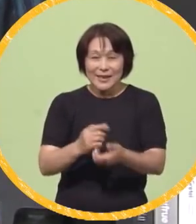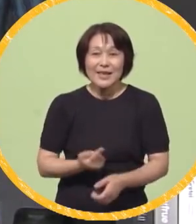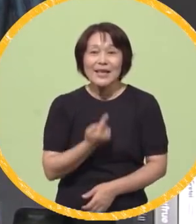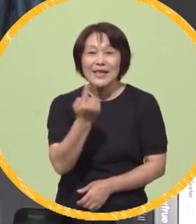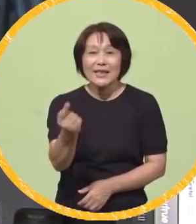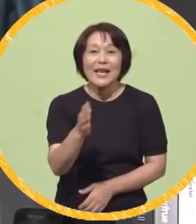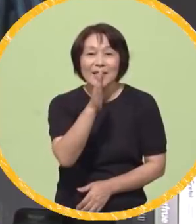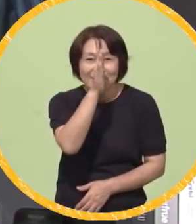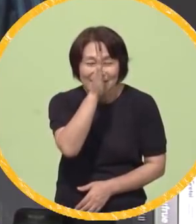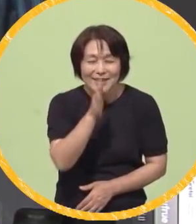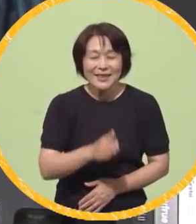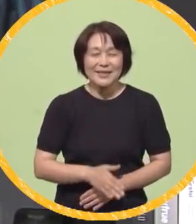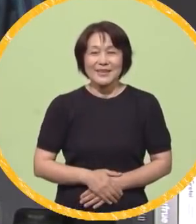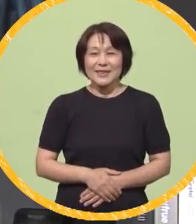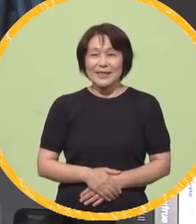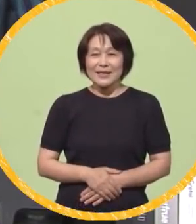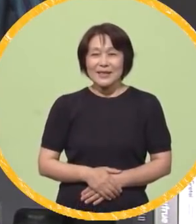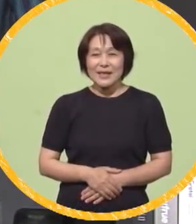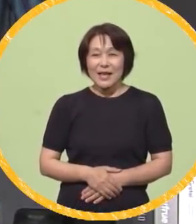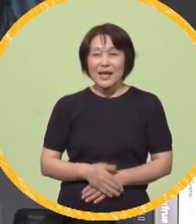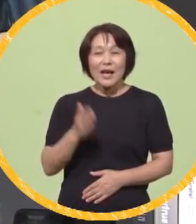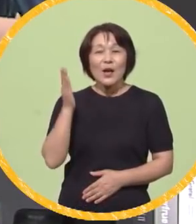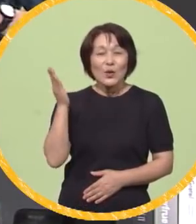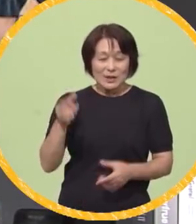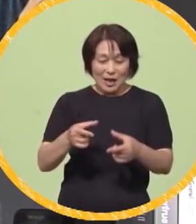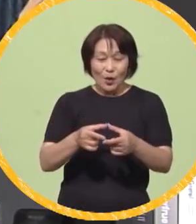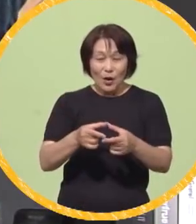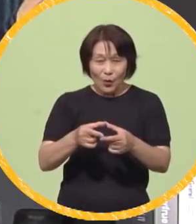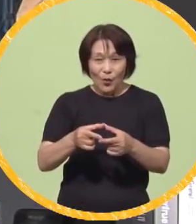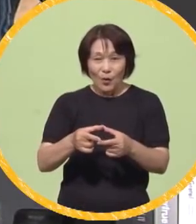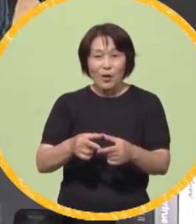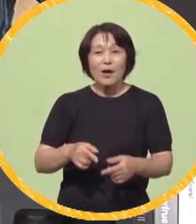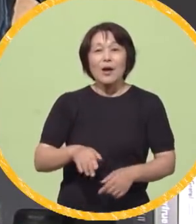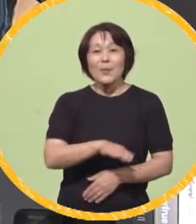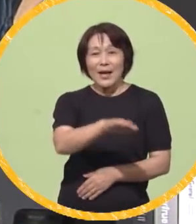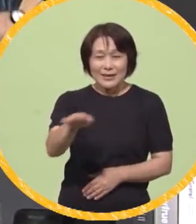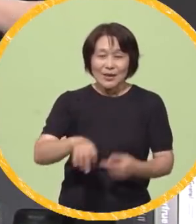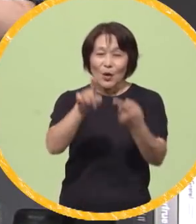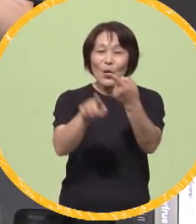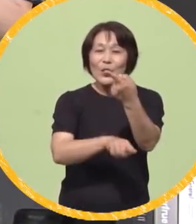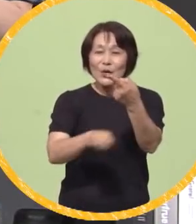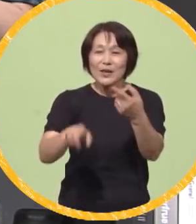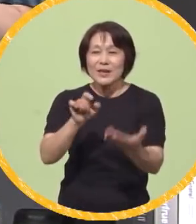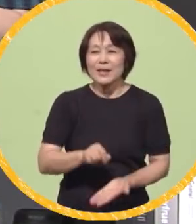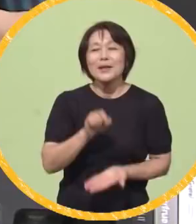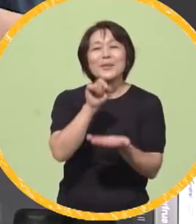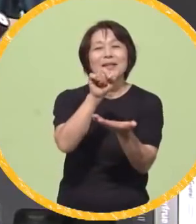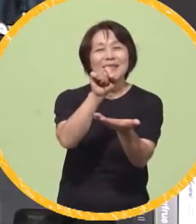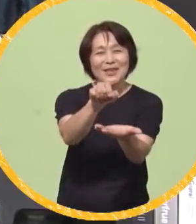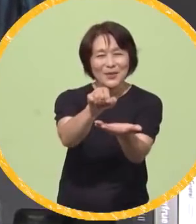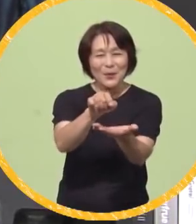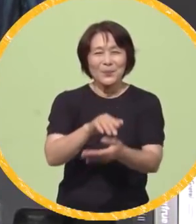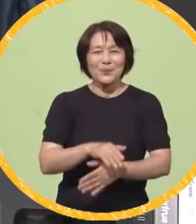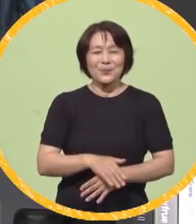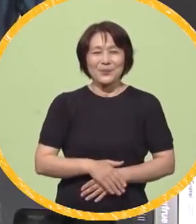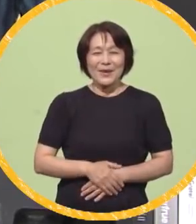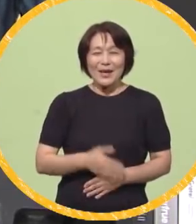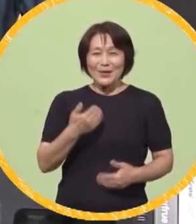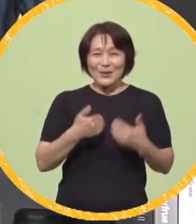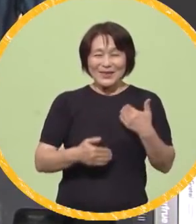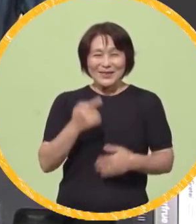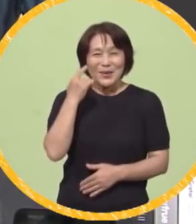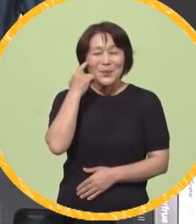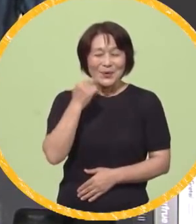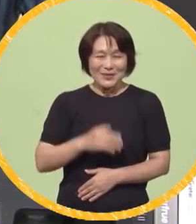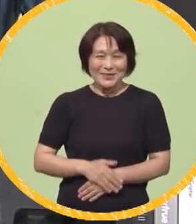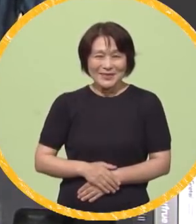てください。そしてこのブローチをですね、視聴者の方にプレゼントしようと思います。 これ は嬉しいと思うよ。 応募